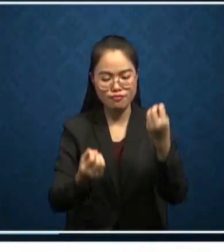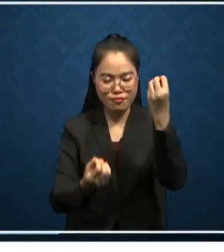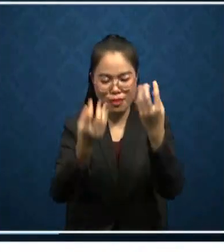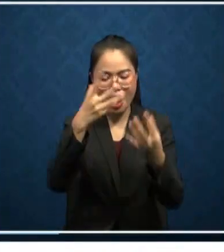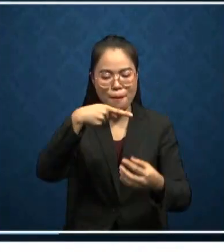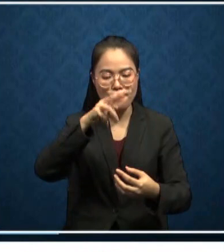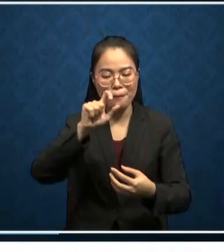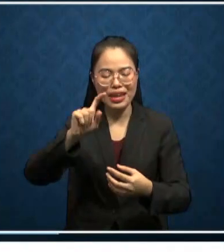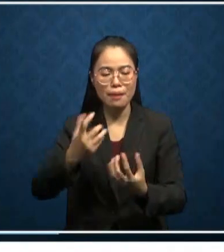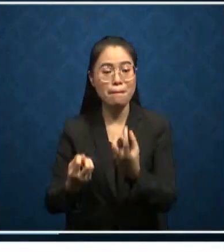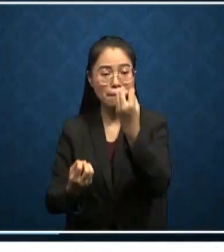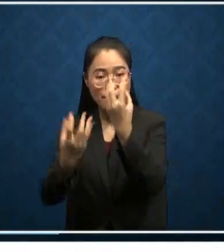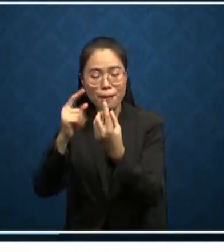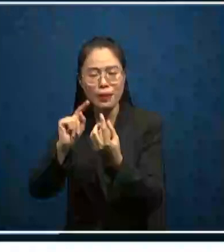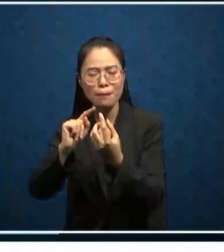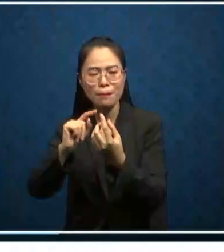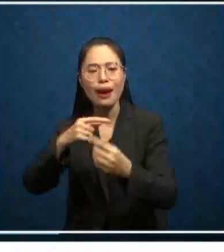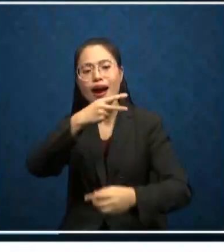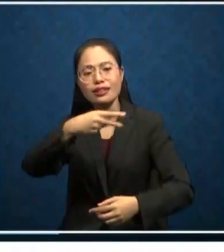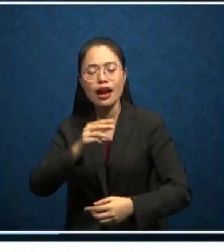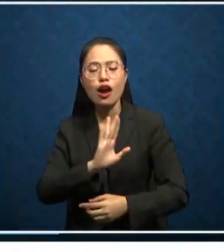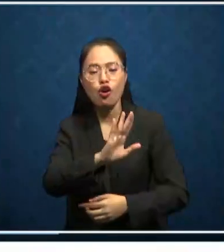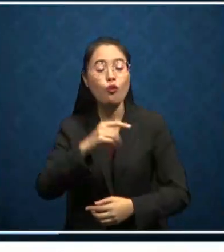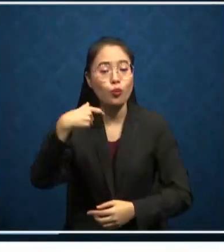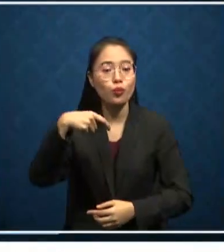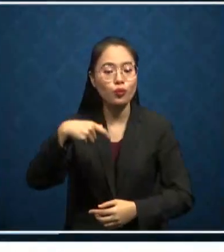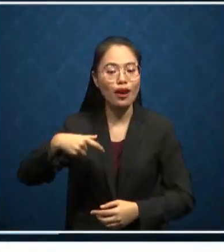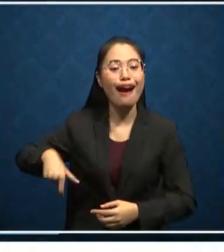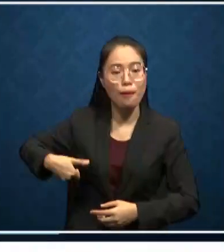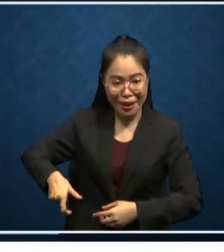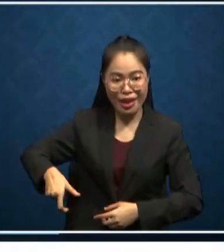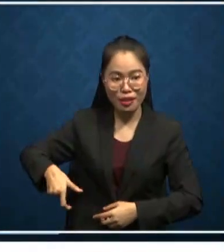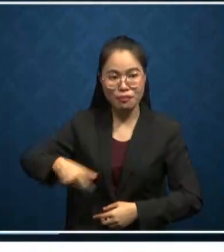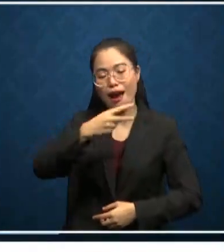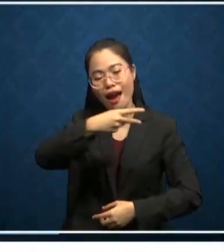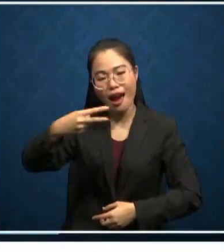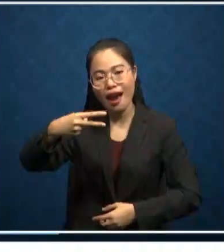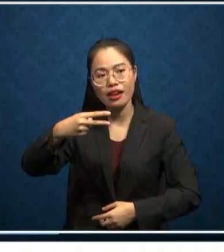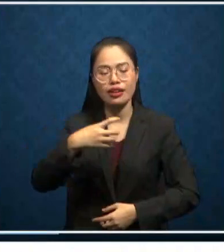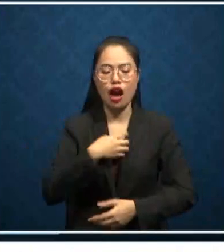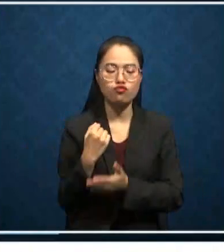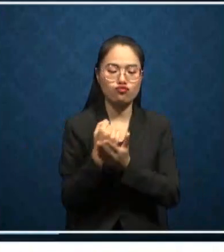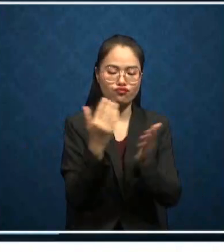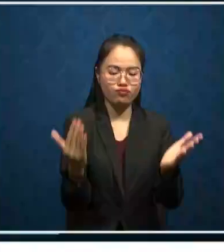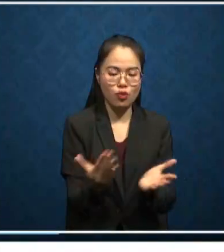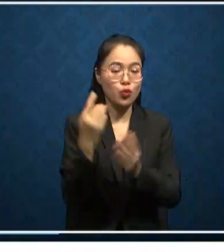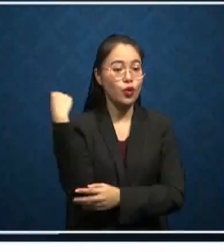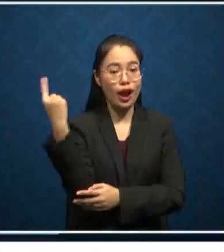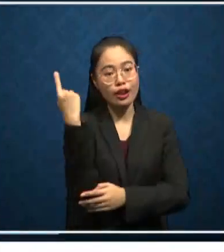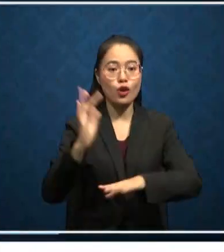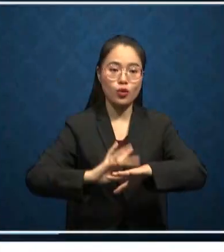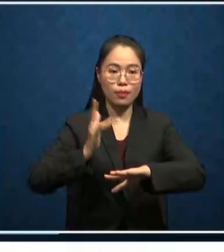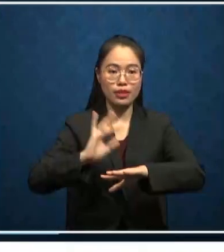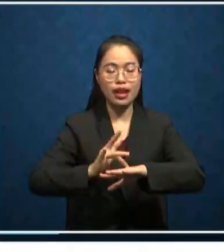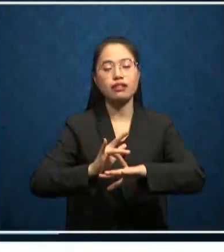คือป่ามคือใหญ่นะเป็นภาษาเอ่อท้องถิ่นภาษาเขมรนะครับเอ่อเพื่อยกระดับการท่องเที่ยวเชิงนิเวศอย่างยั่งยืนนะ